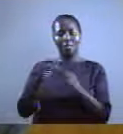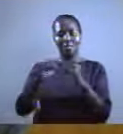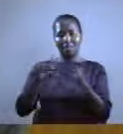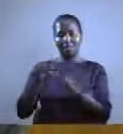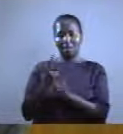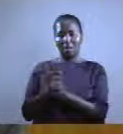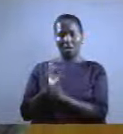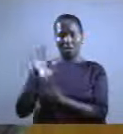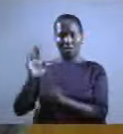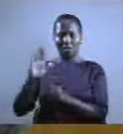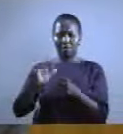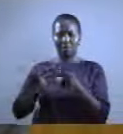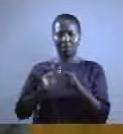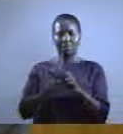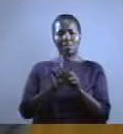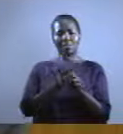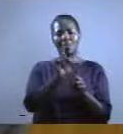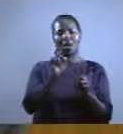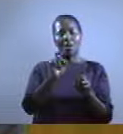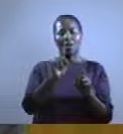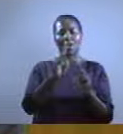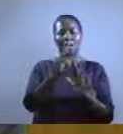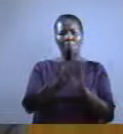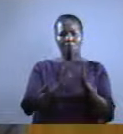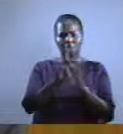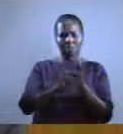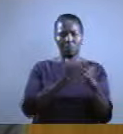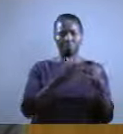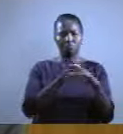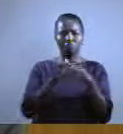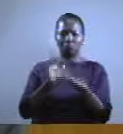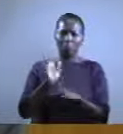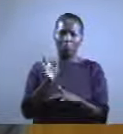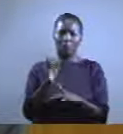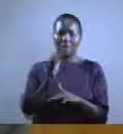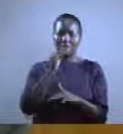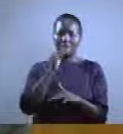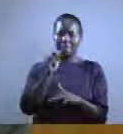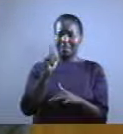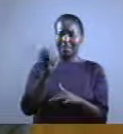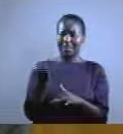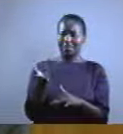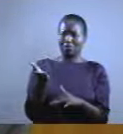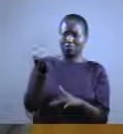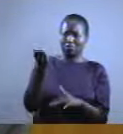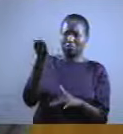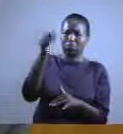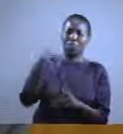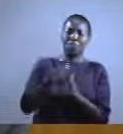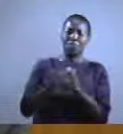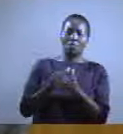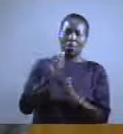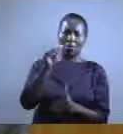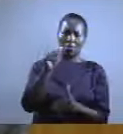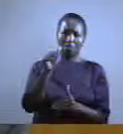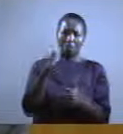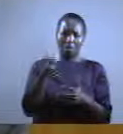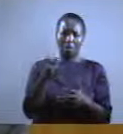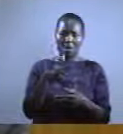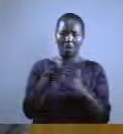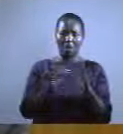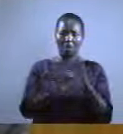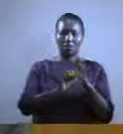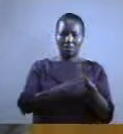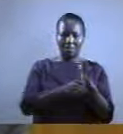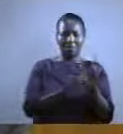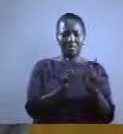daarna landwyd gaan volg, soos paddastoele opspring. Talle pensionarisse moet hulle eiendomme verkoop omdat hulle nie meer eiendomsbelastings kan